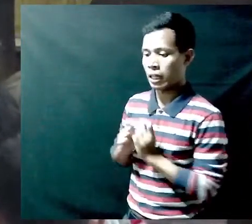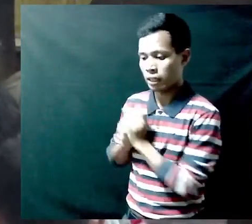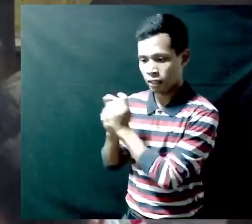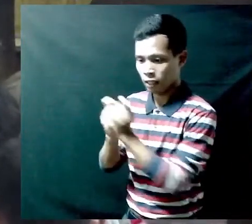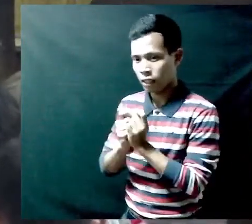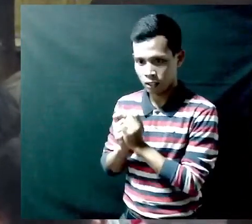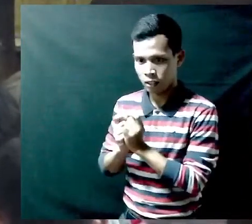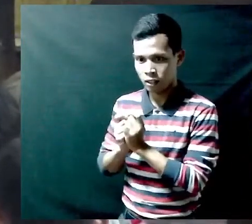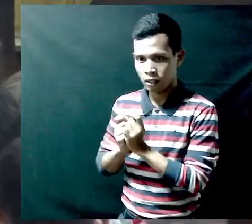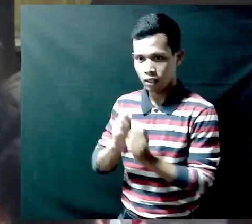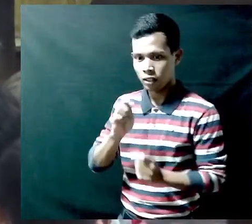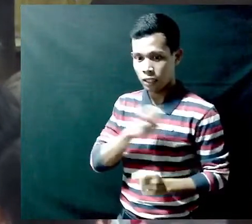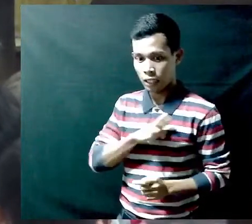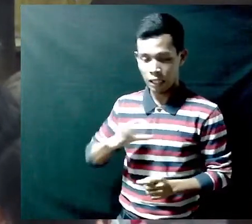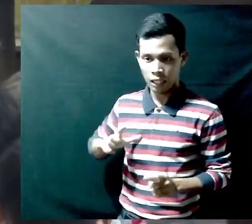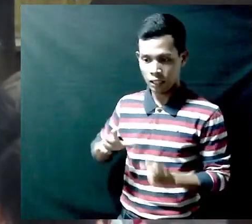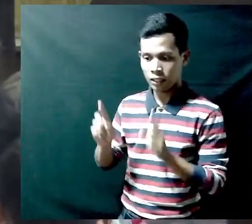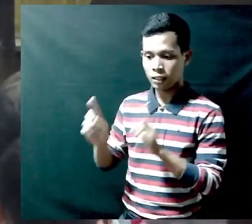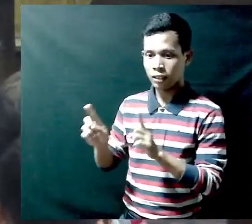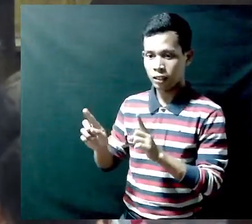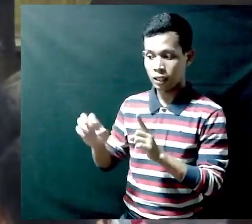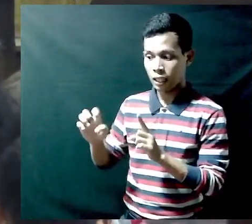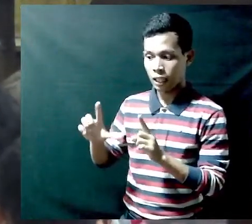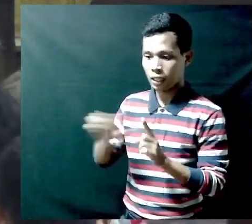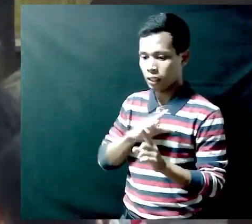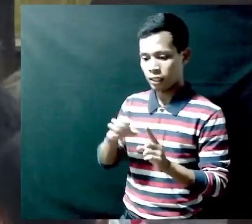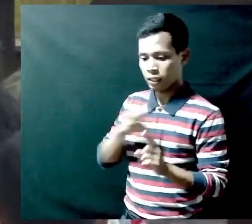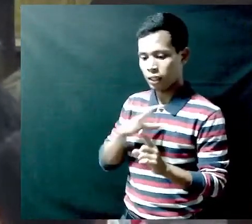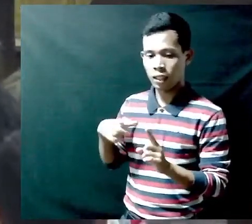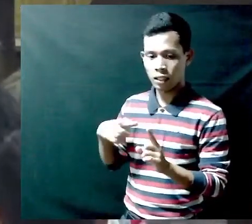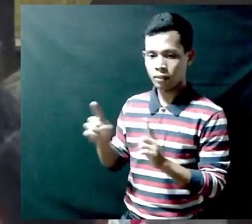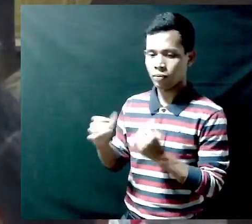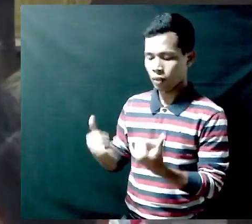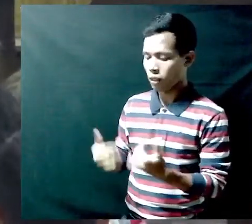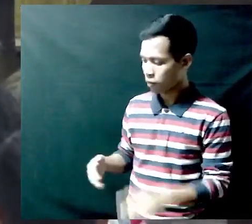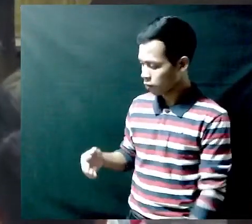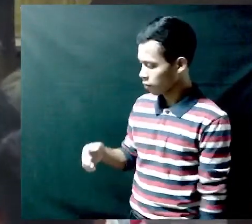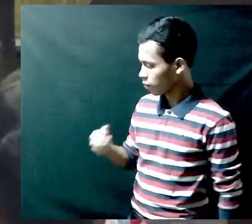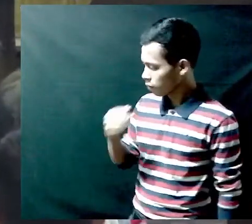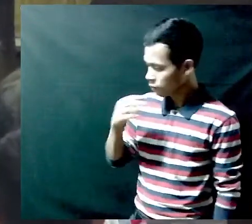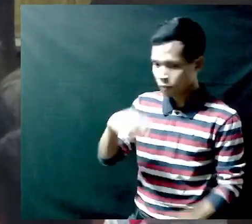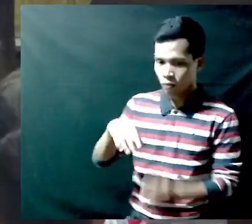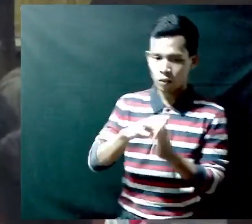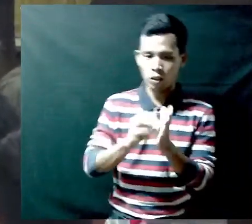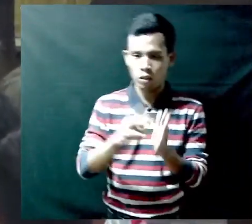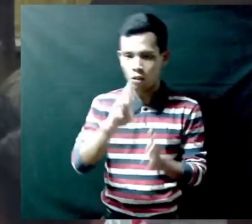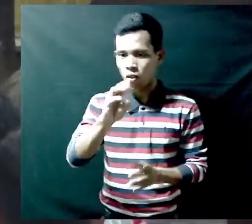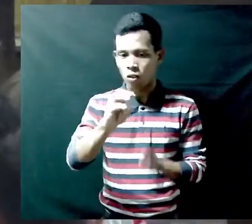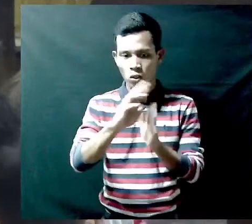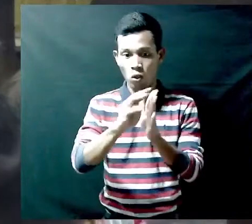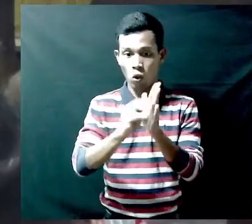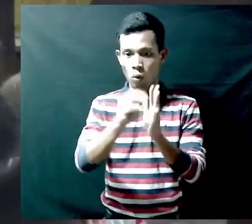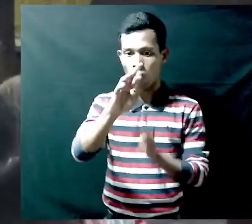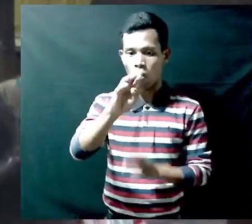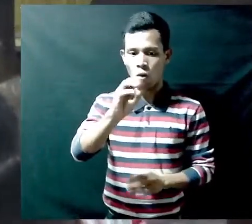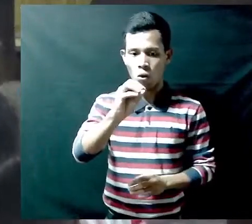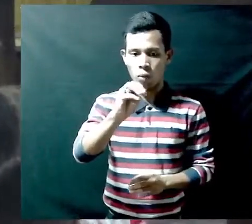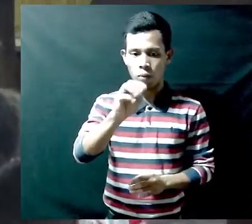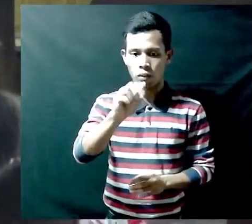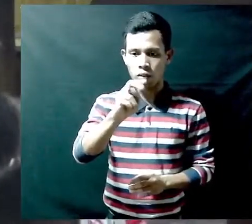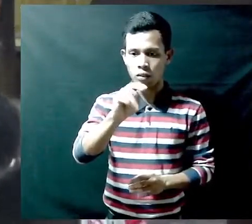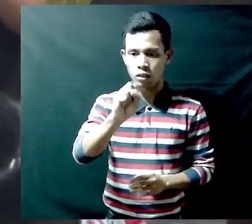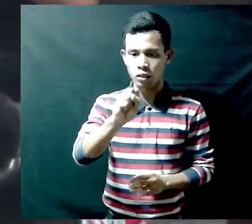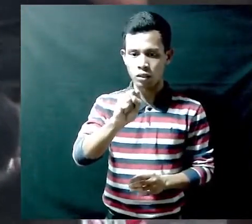Did you get the point? May binanggit hong maganda rito si Paul. Romans 15:18, ang ganda. Alam niyo kung nagsabi